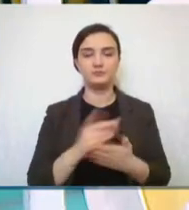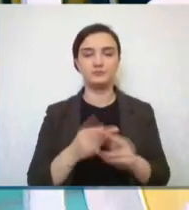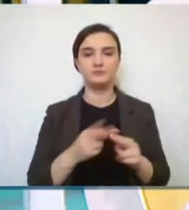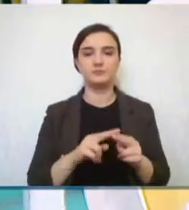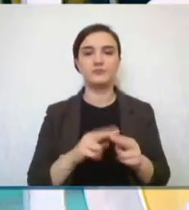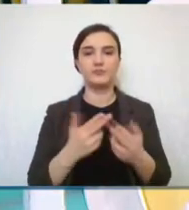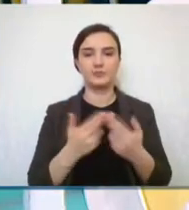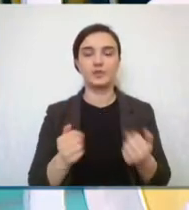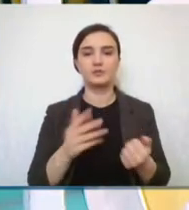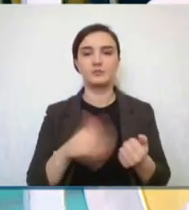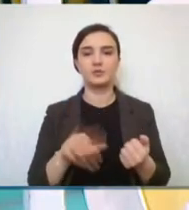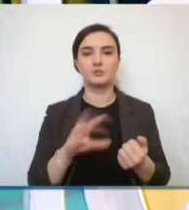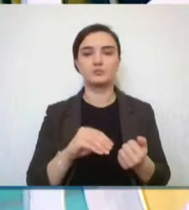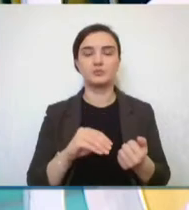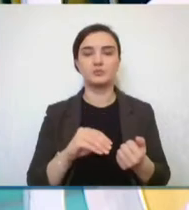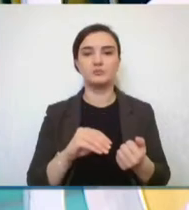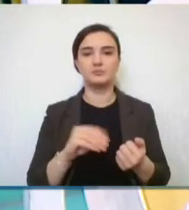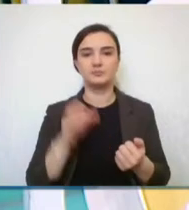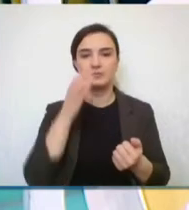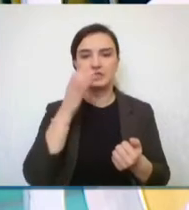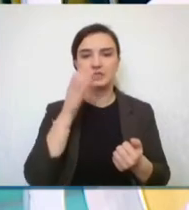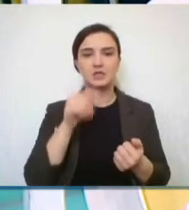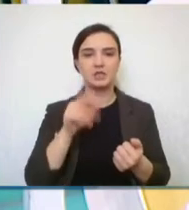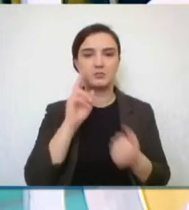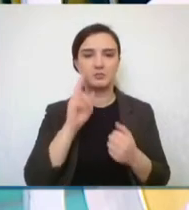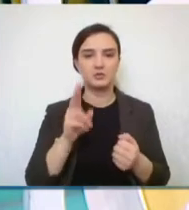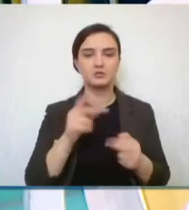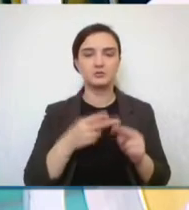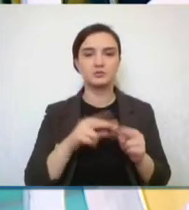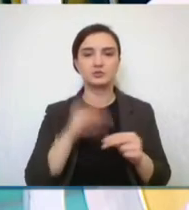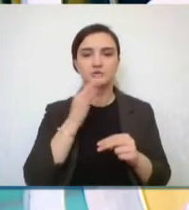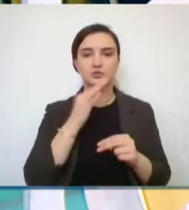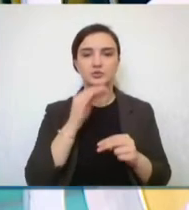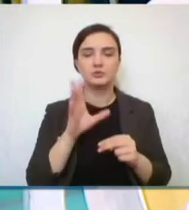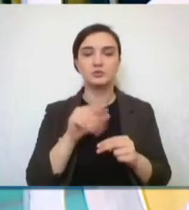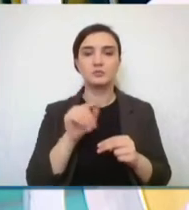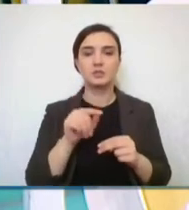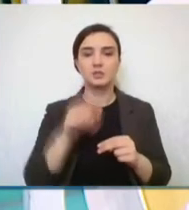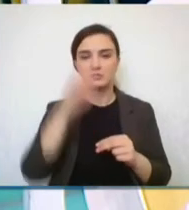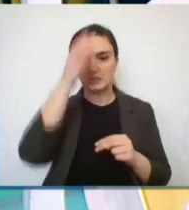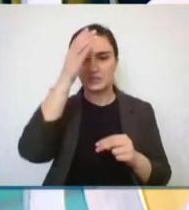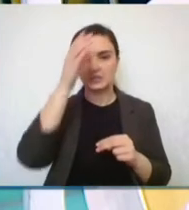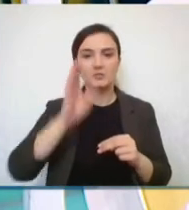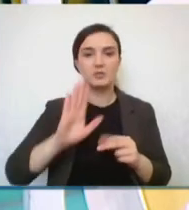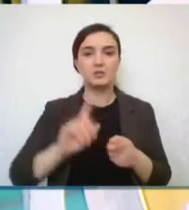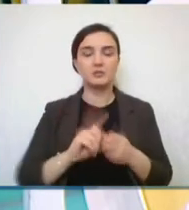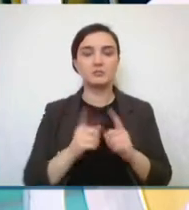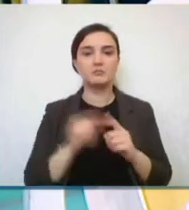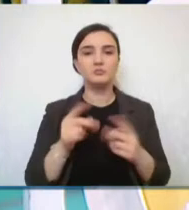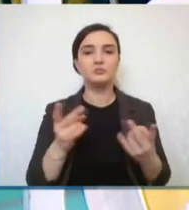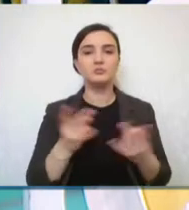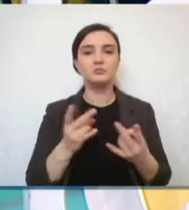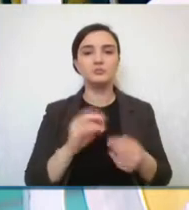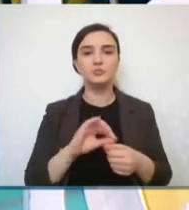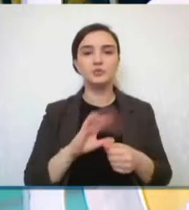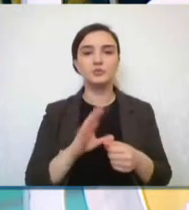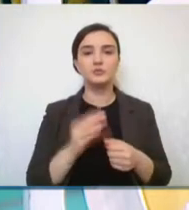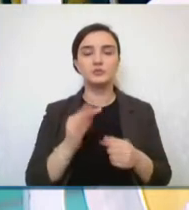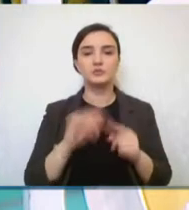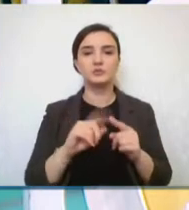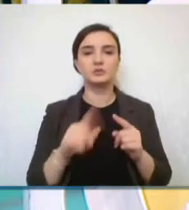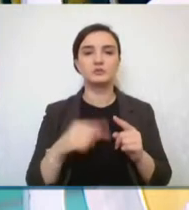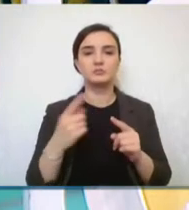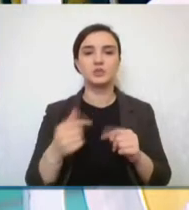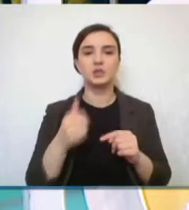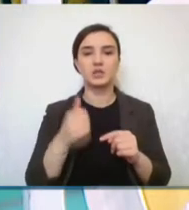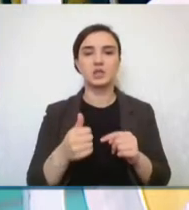ამა გითხარი მეცნიერებმა მარიციან ჯერ და ჯერ ესეთი მაგას მეცნიერება კი რა, მაგას ჭირდება კოვიდის მერე კარგახნის